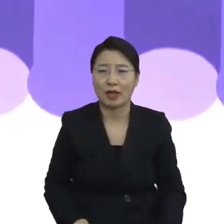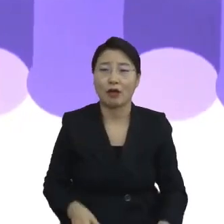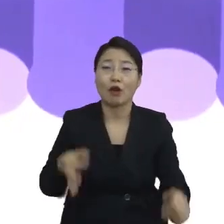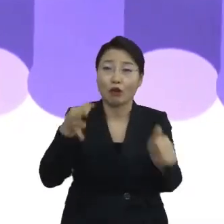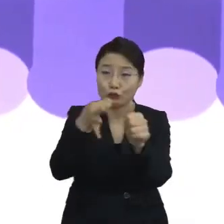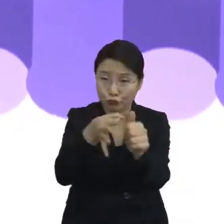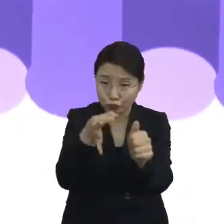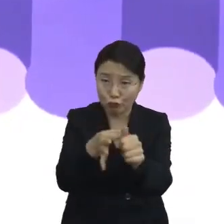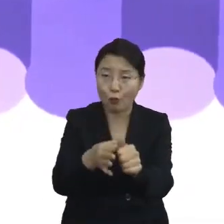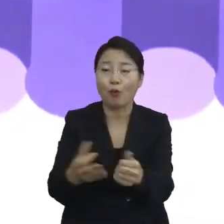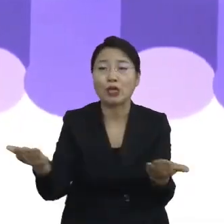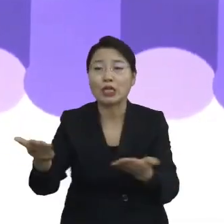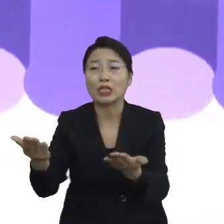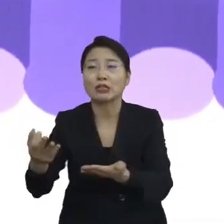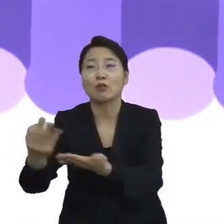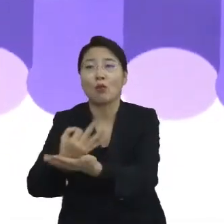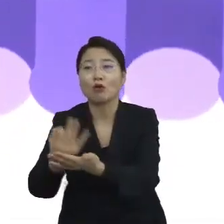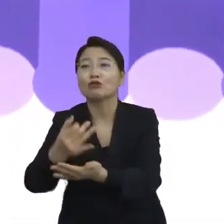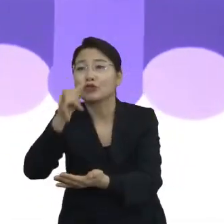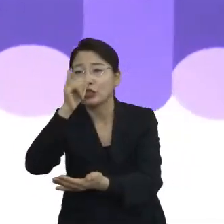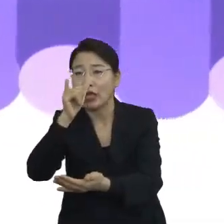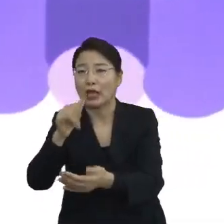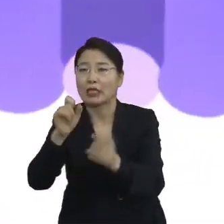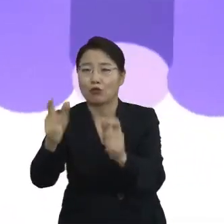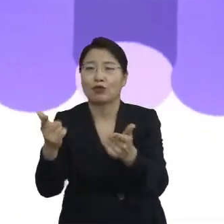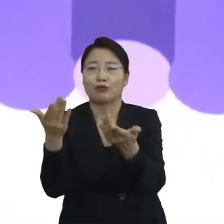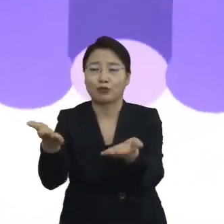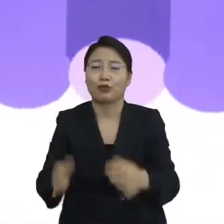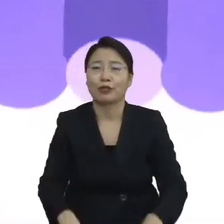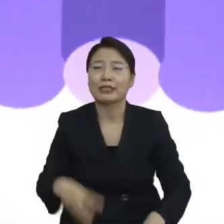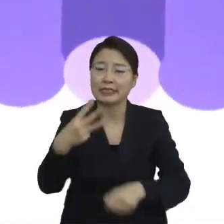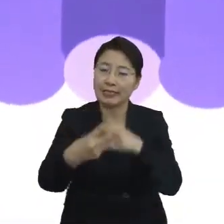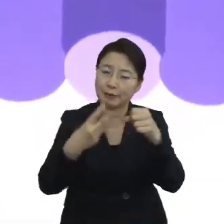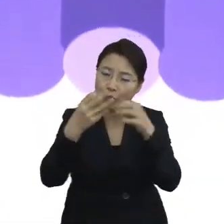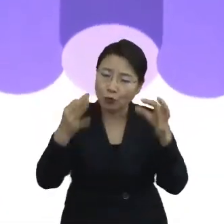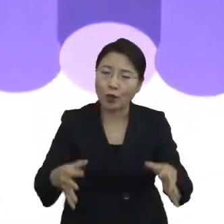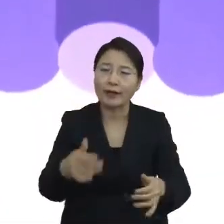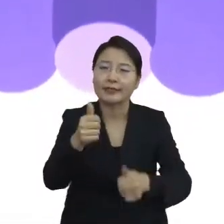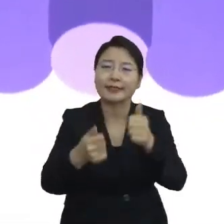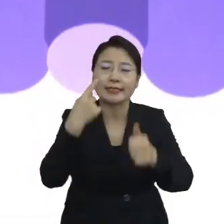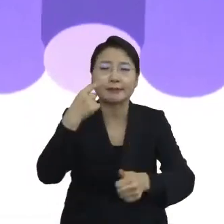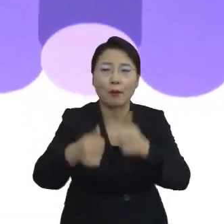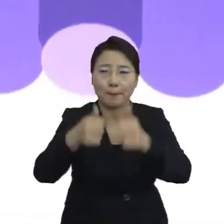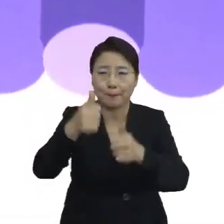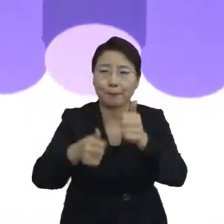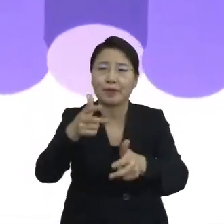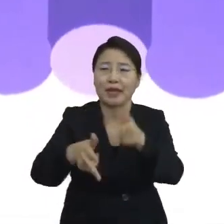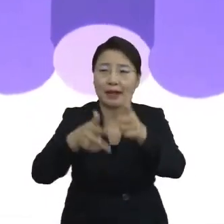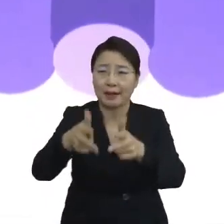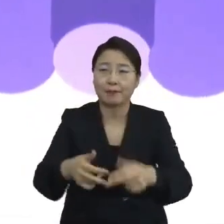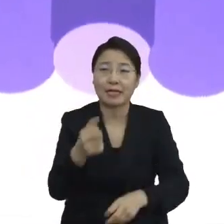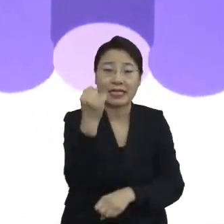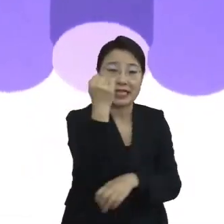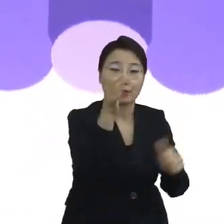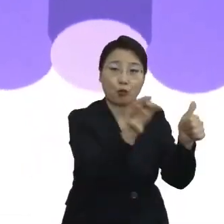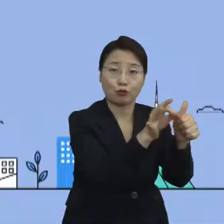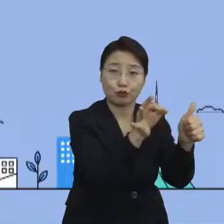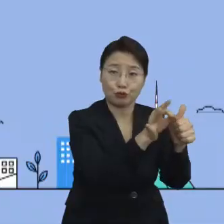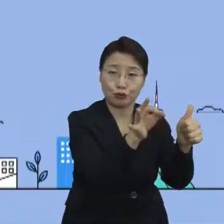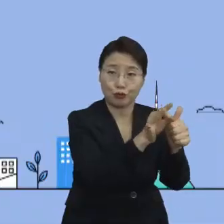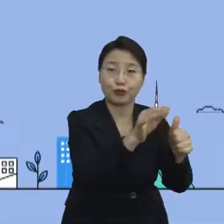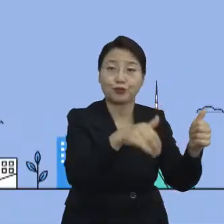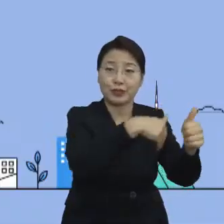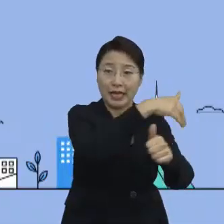목표로 새로운 복지 시스템을 실험을 하고 있는데, 3년짜리 실험을 하고 있는데, 이게 기존의 기초수급자